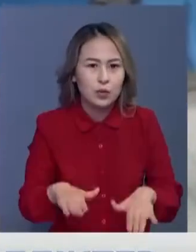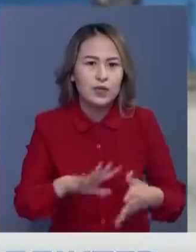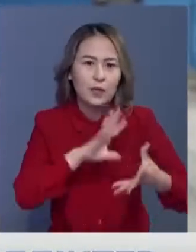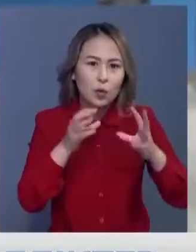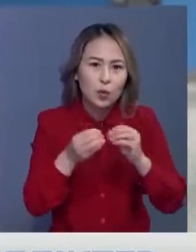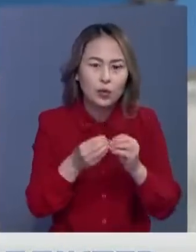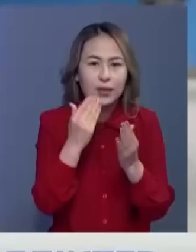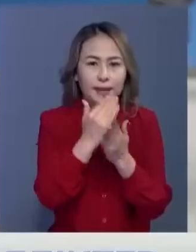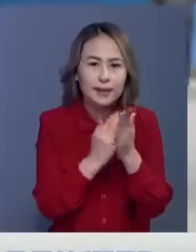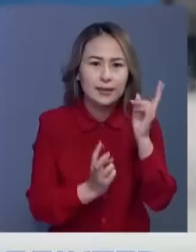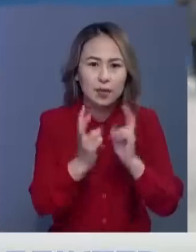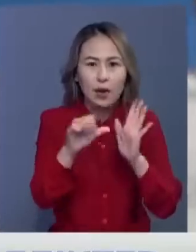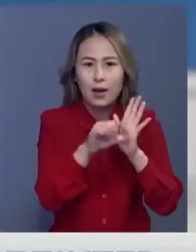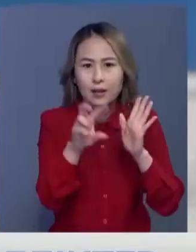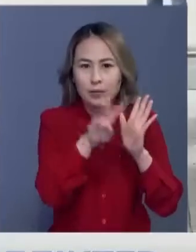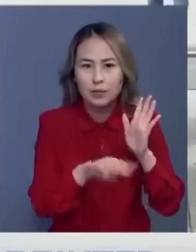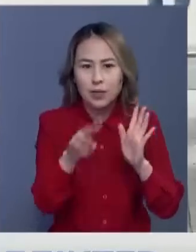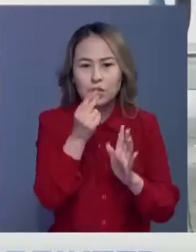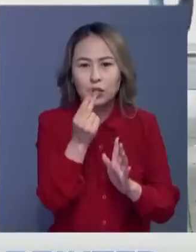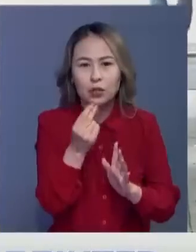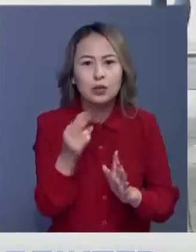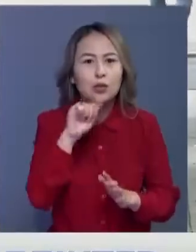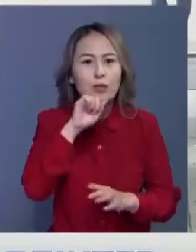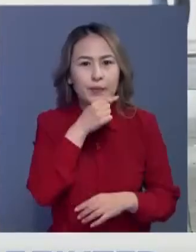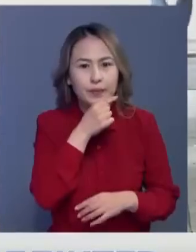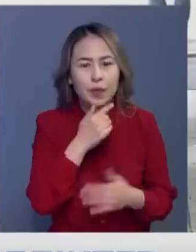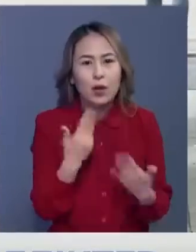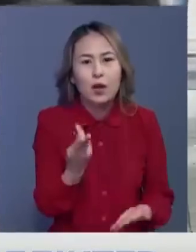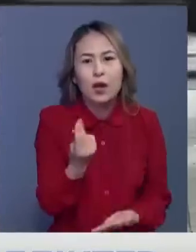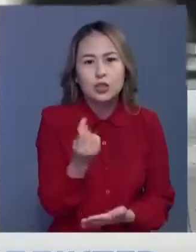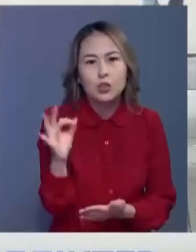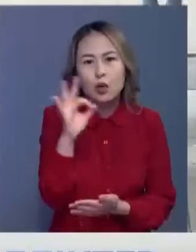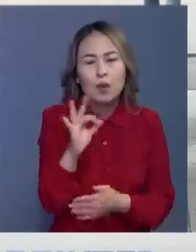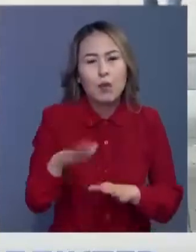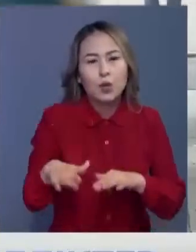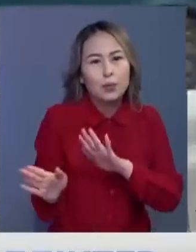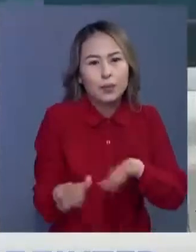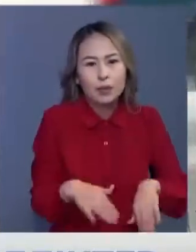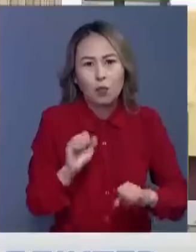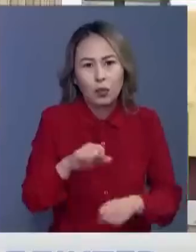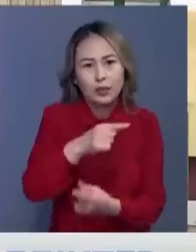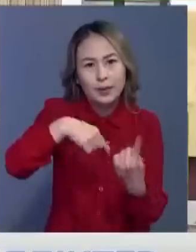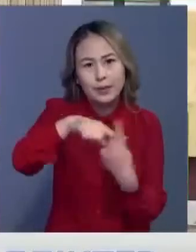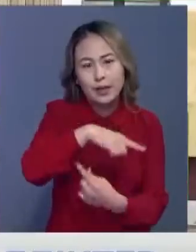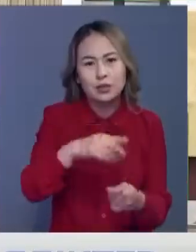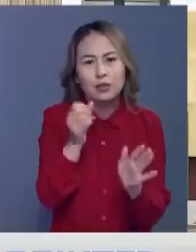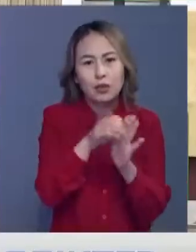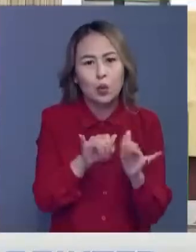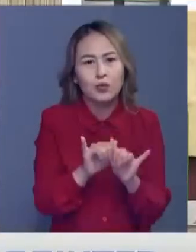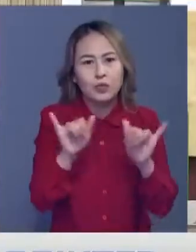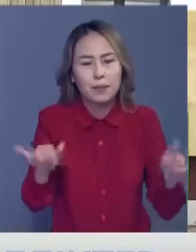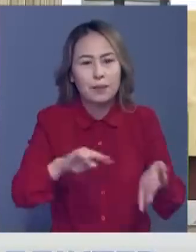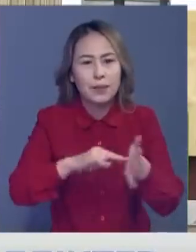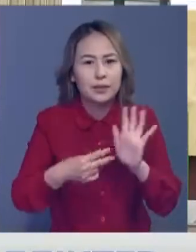шаралар нәтижесінде өңір өнеркәсібі 6 миллиард теңге үнемдемек. Бұл қаржыны кейін олар айналымдағы капитал көлемін